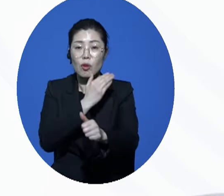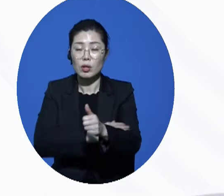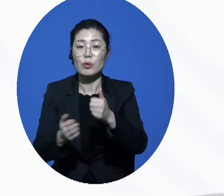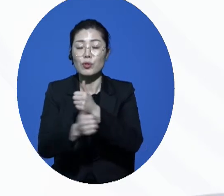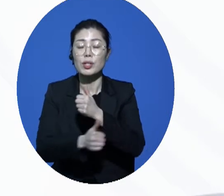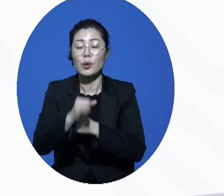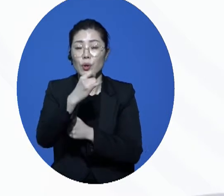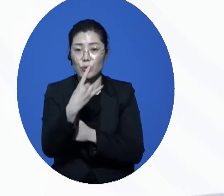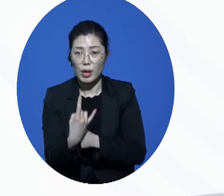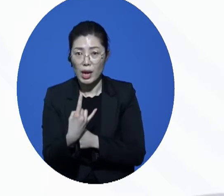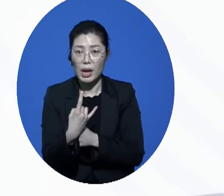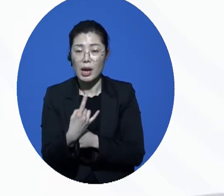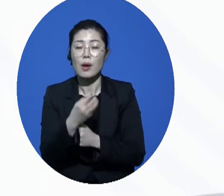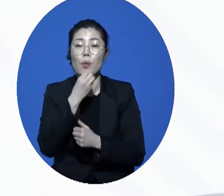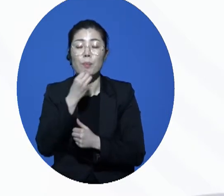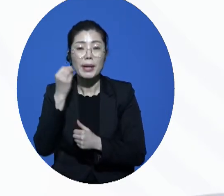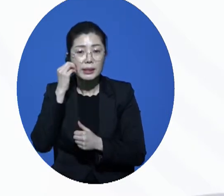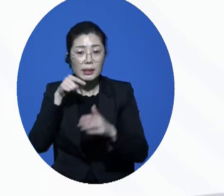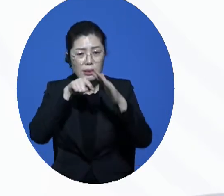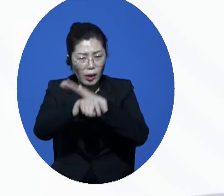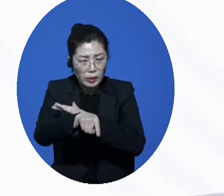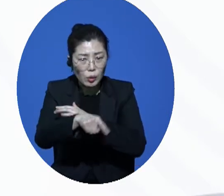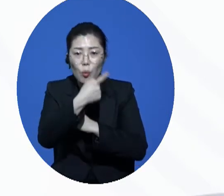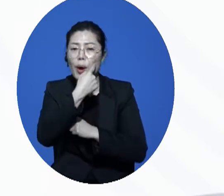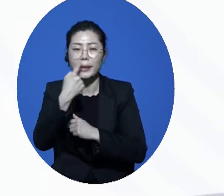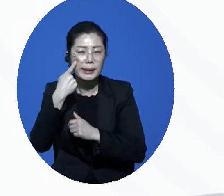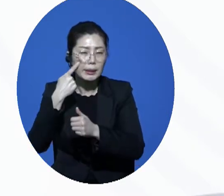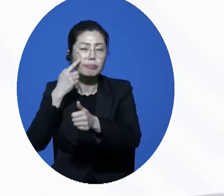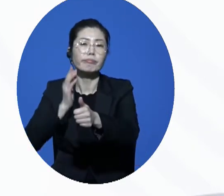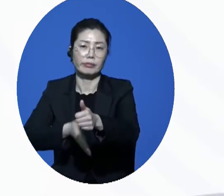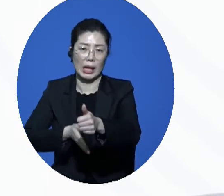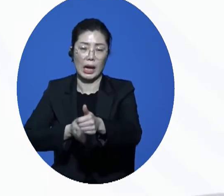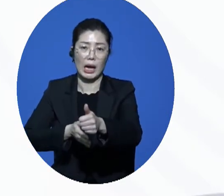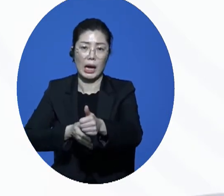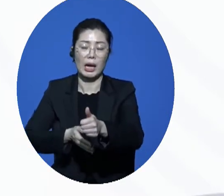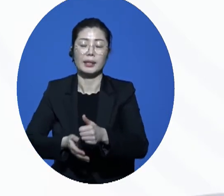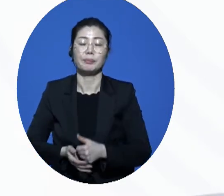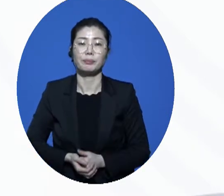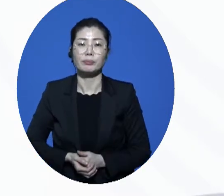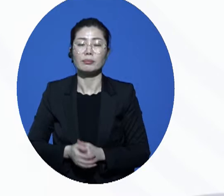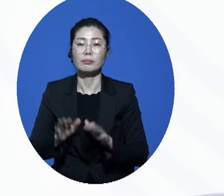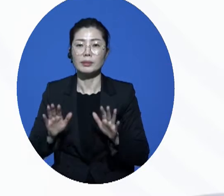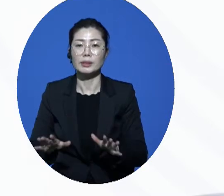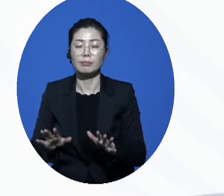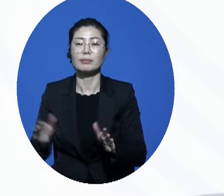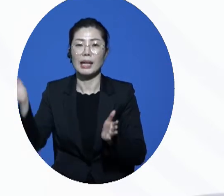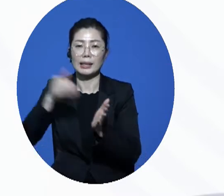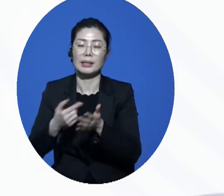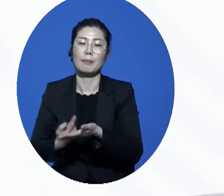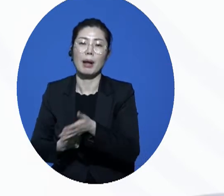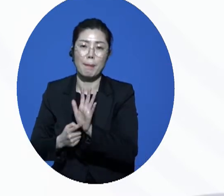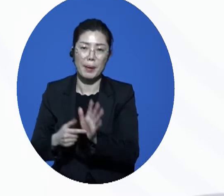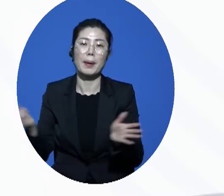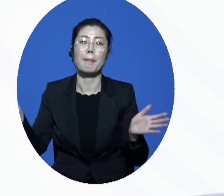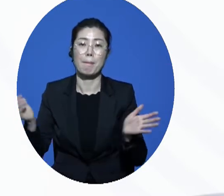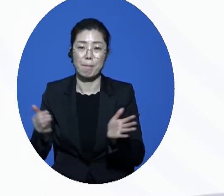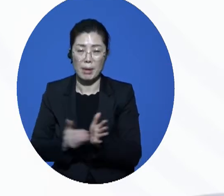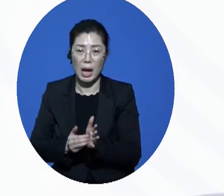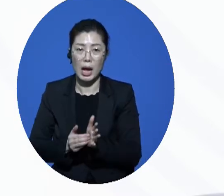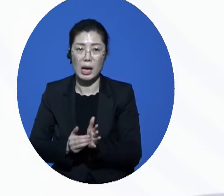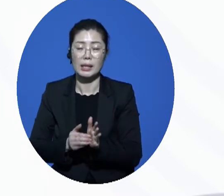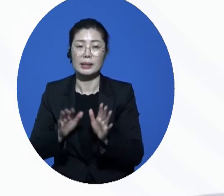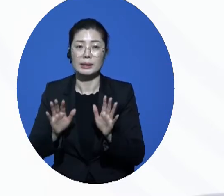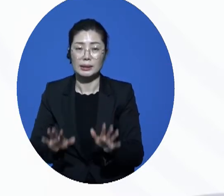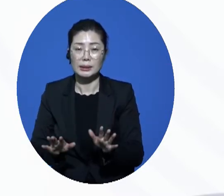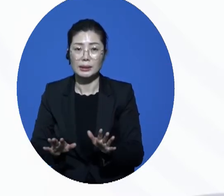보시고 이 아시아 태평양 협의회의가 언제 개최가 될지 꼭 확인해 주시기 바랍니다. 자, 그러면 이것으로 제 발표를 마치도록 하겠습니다. 이